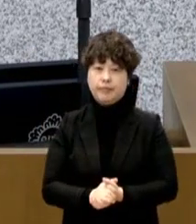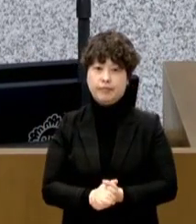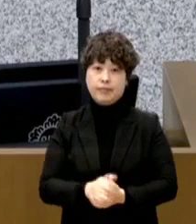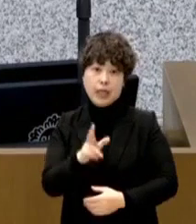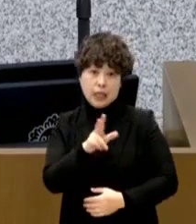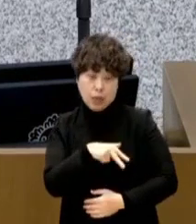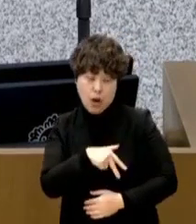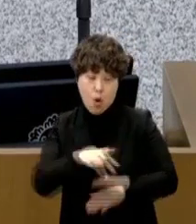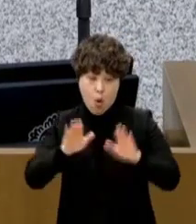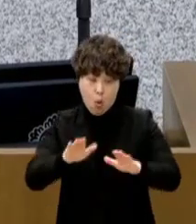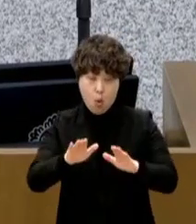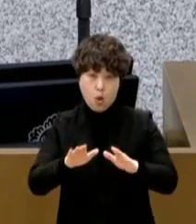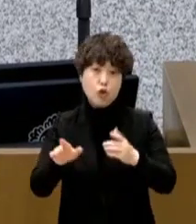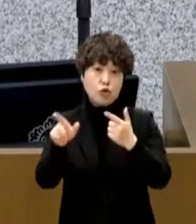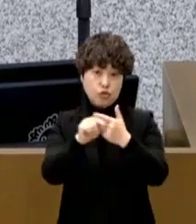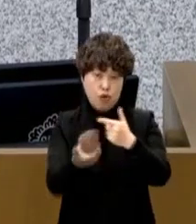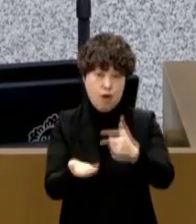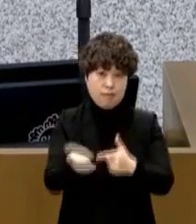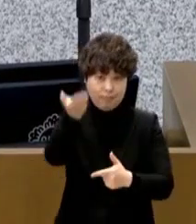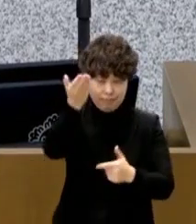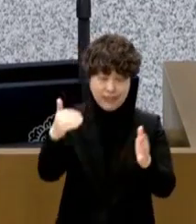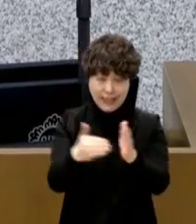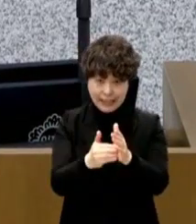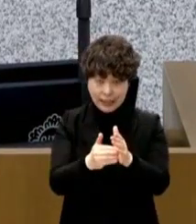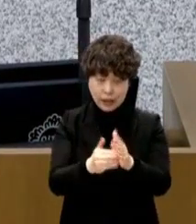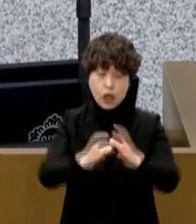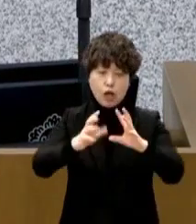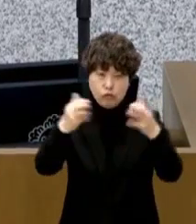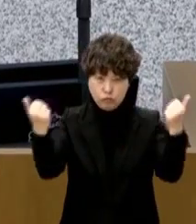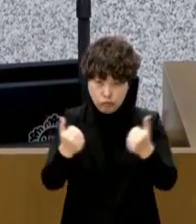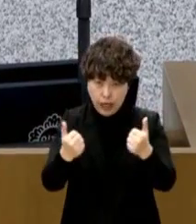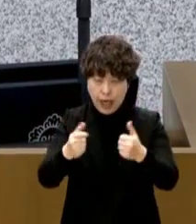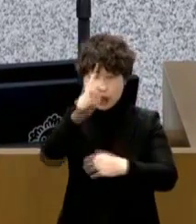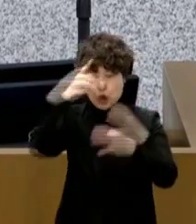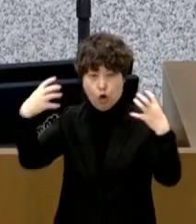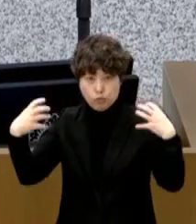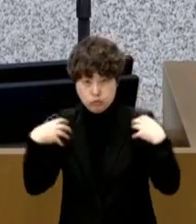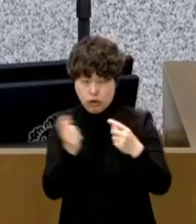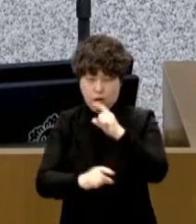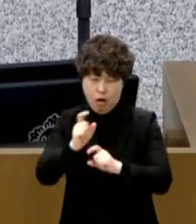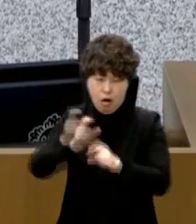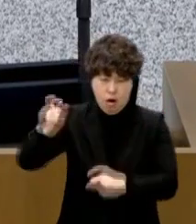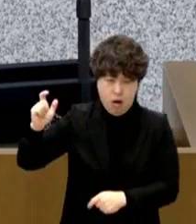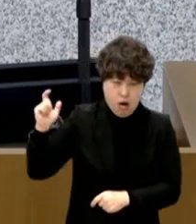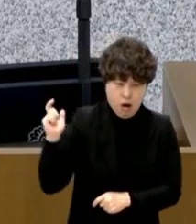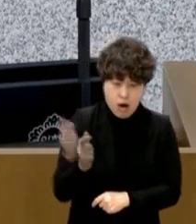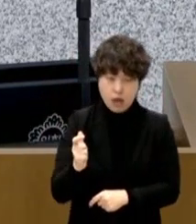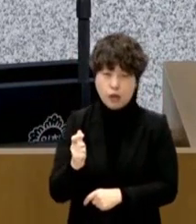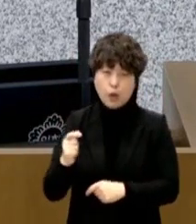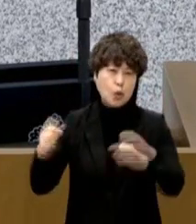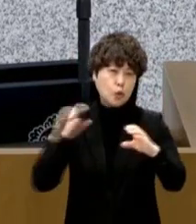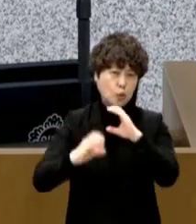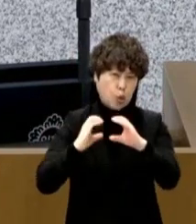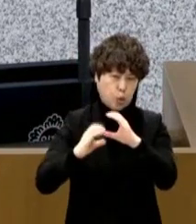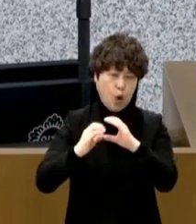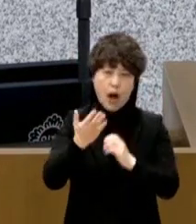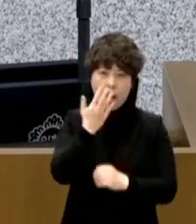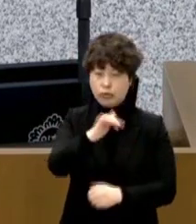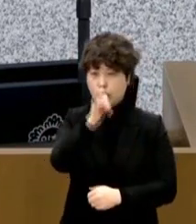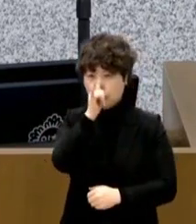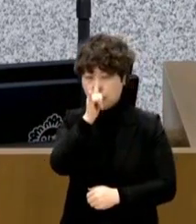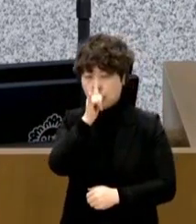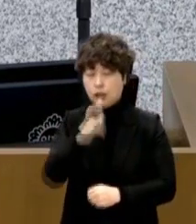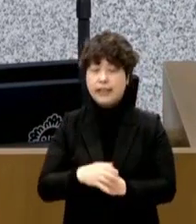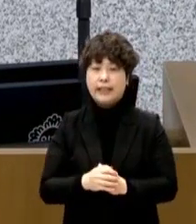경기도의회는 올 상반기 국회와 정부를 잇는 강력한 소통 창구가 될